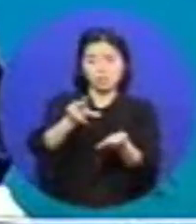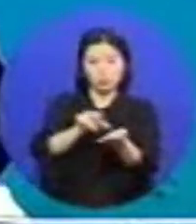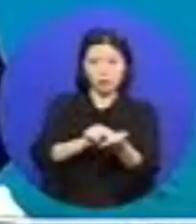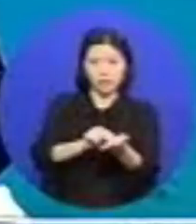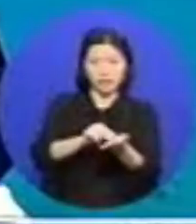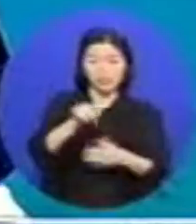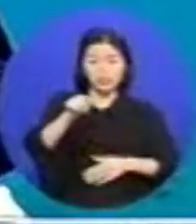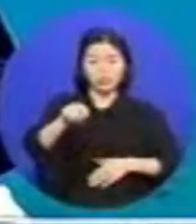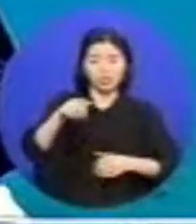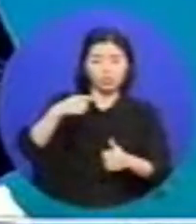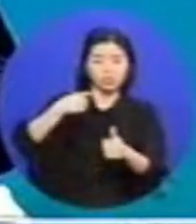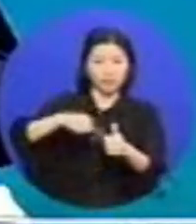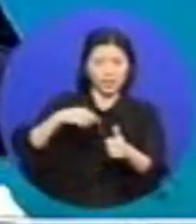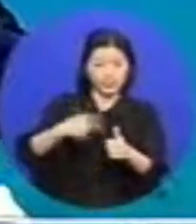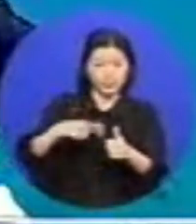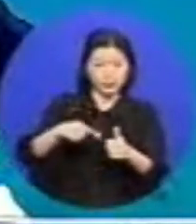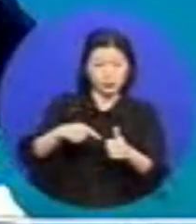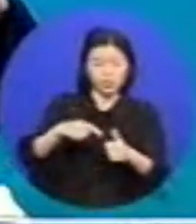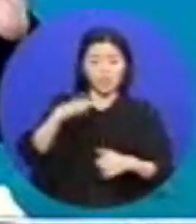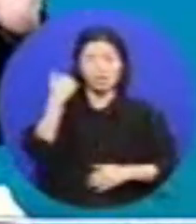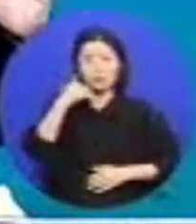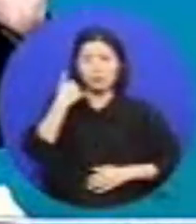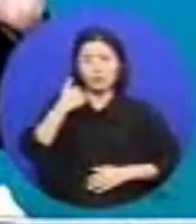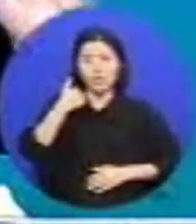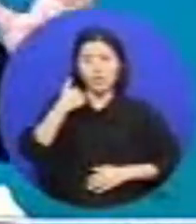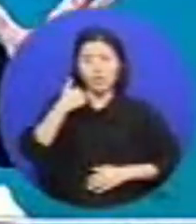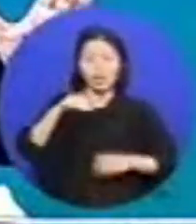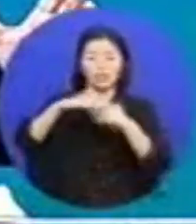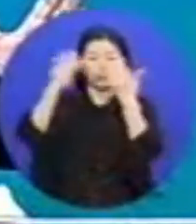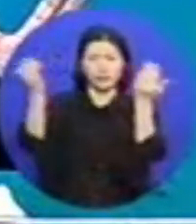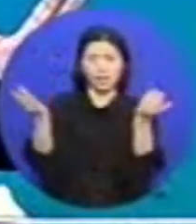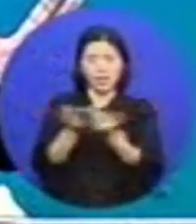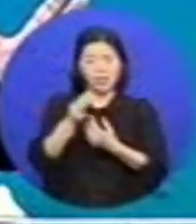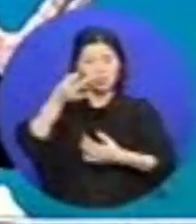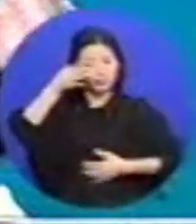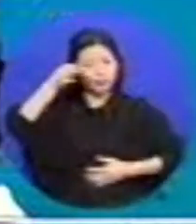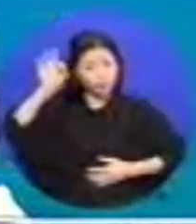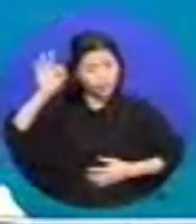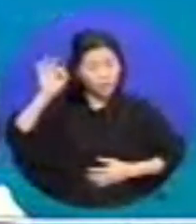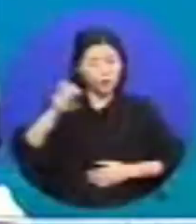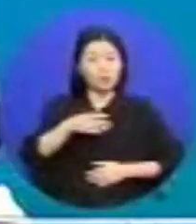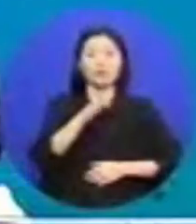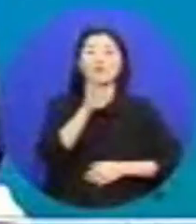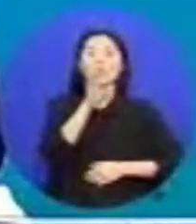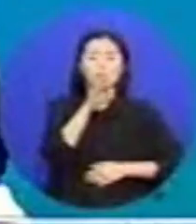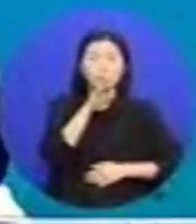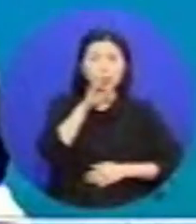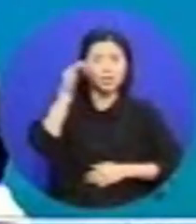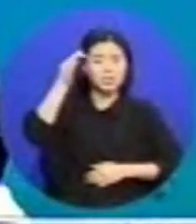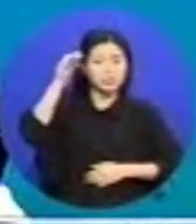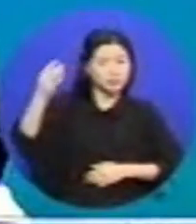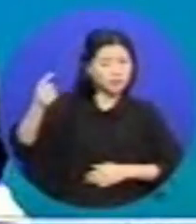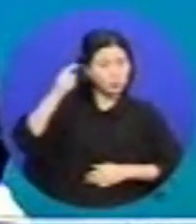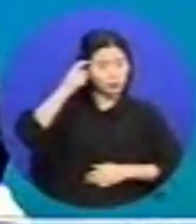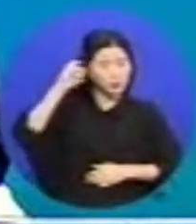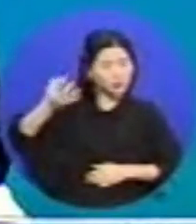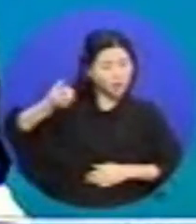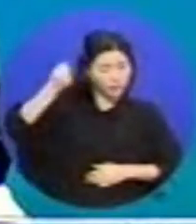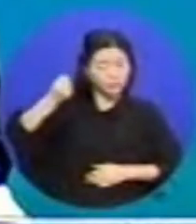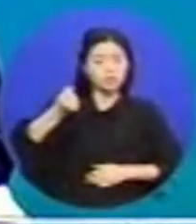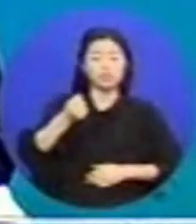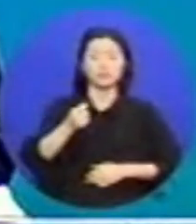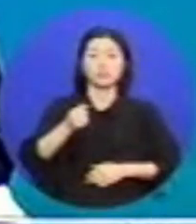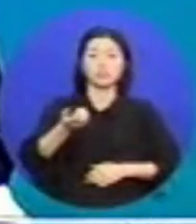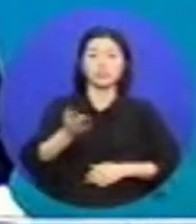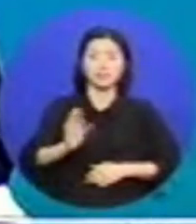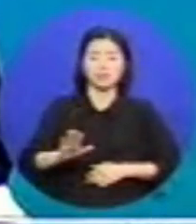그런 가르침이 누구나 다 수긍하고 다 옳다고 여기면서도 어느